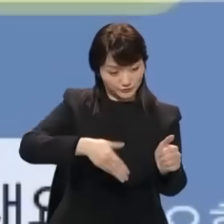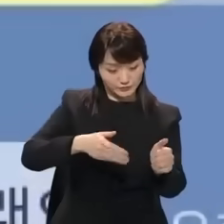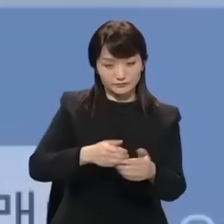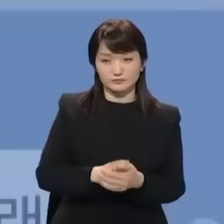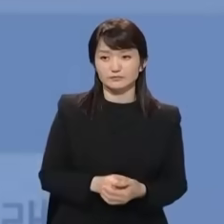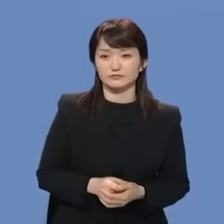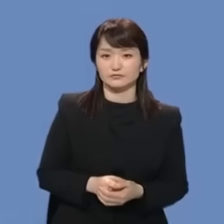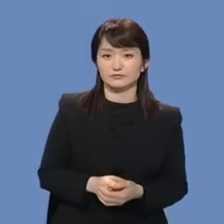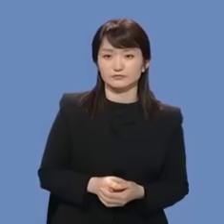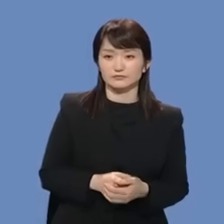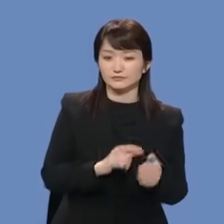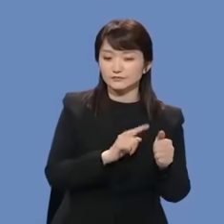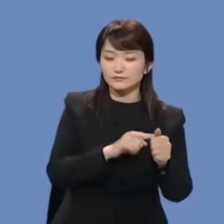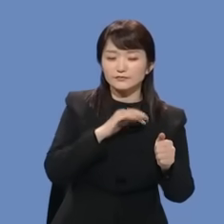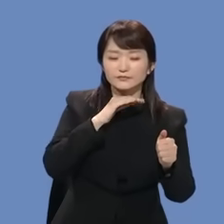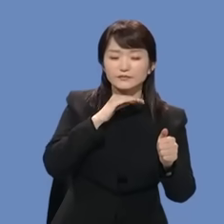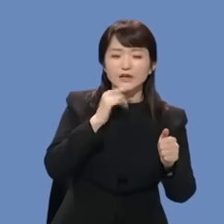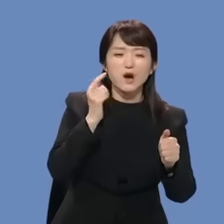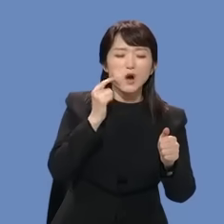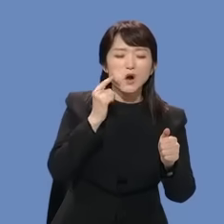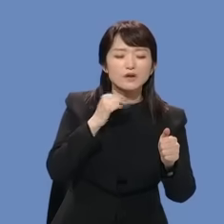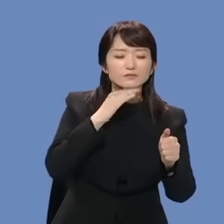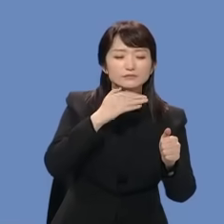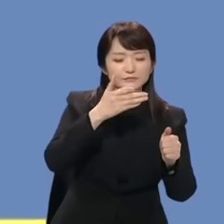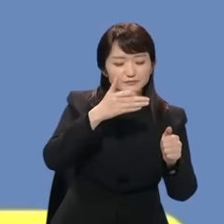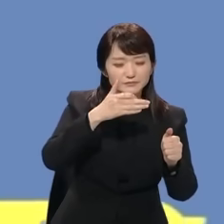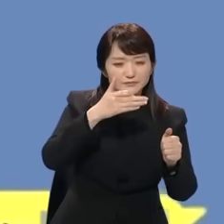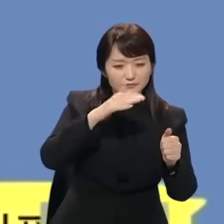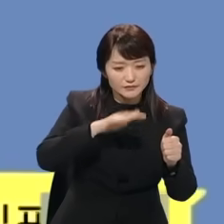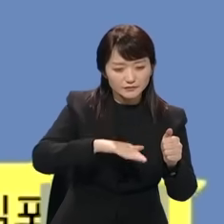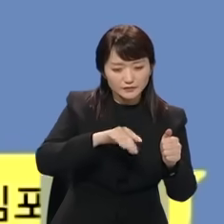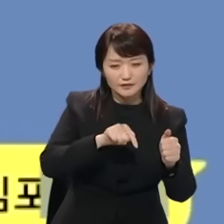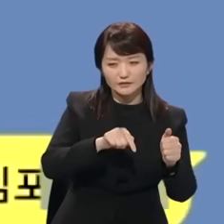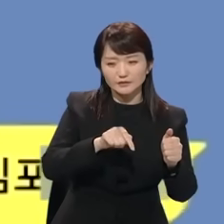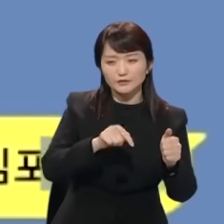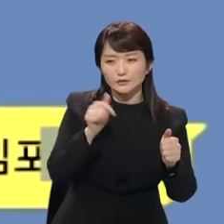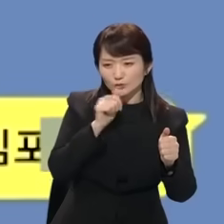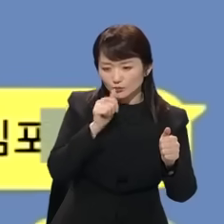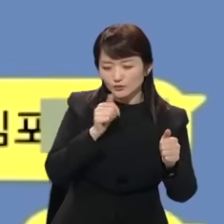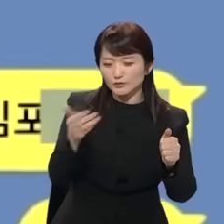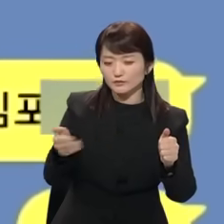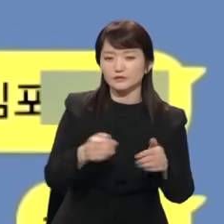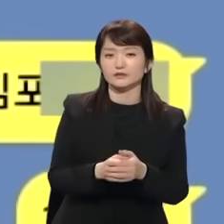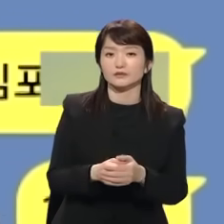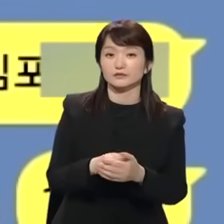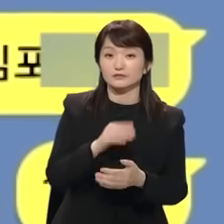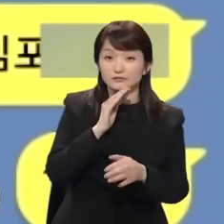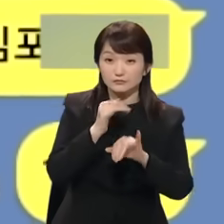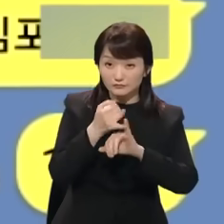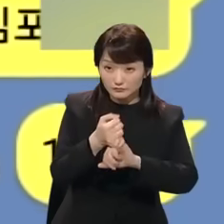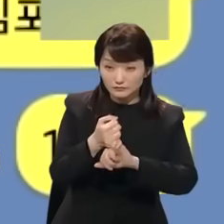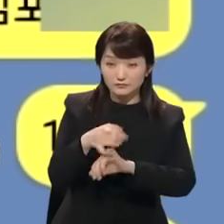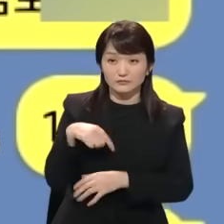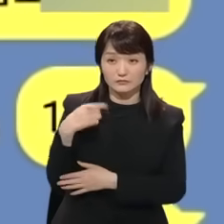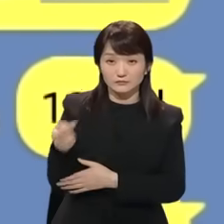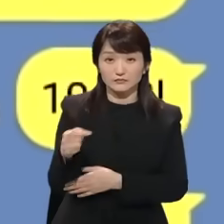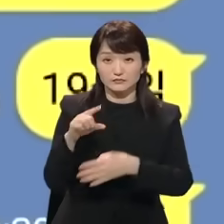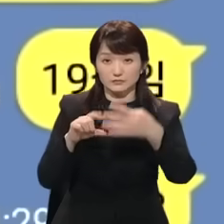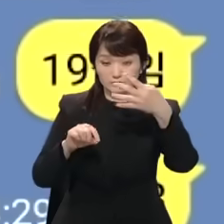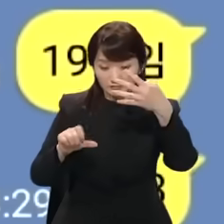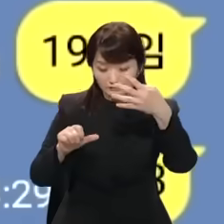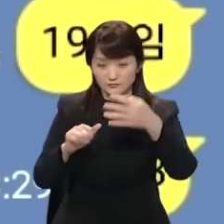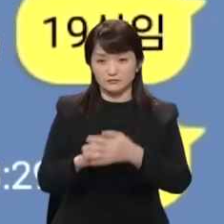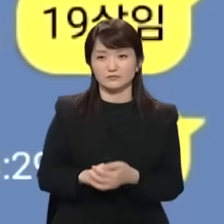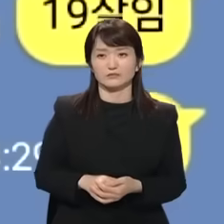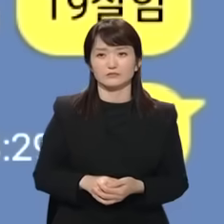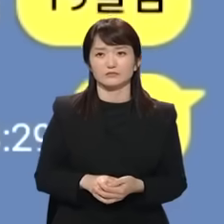제보자는 이때 역시도 미성년자인 척 19살이라고 자신을 소개합니다. 그리고 실제로 약속을 잡았습니다. 다음 날인 지난 5일에 이